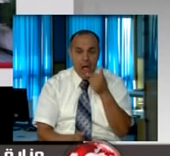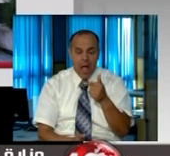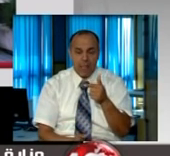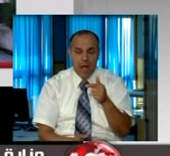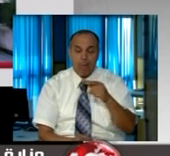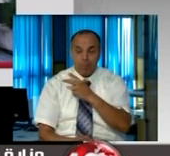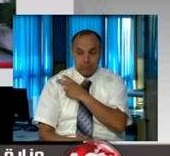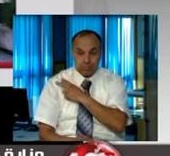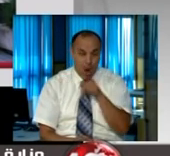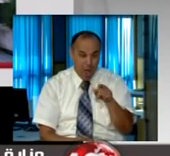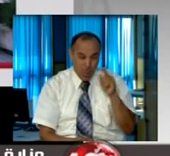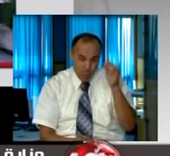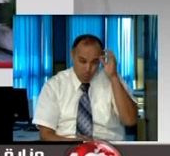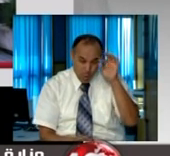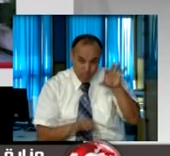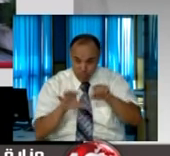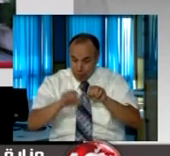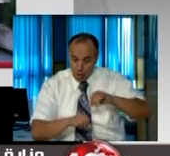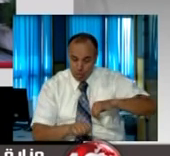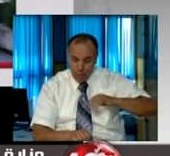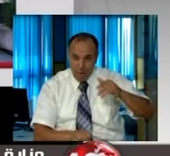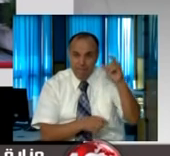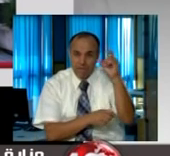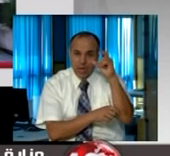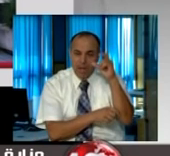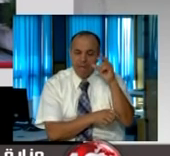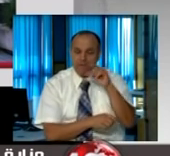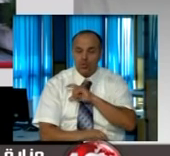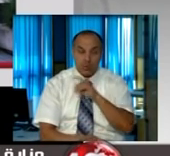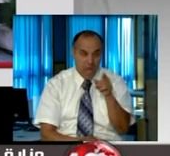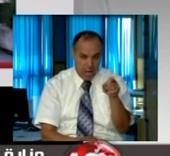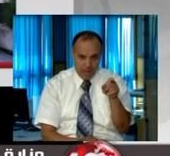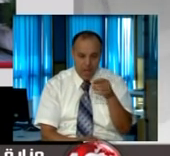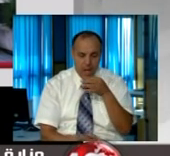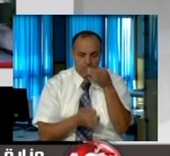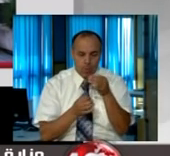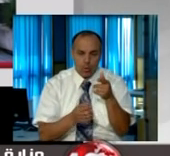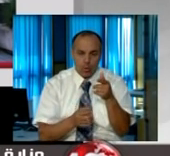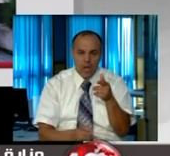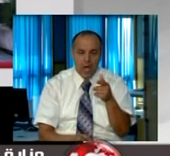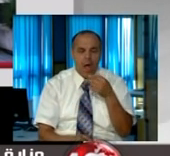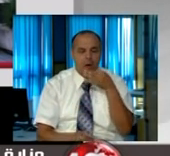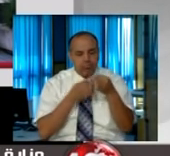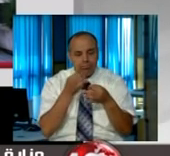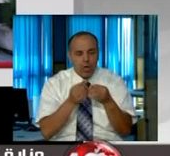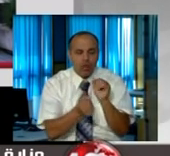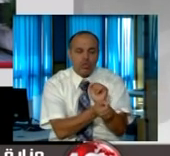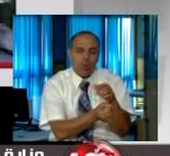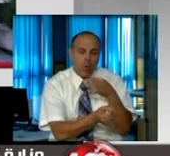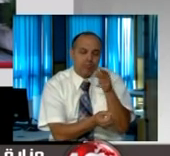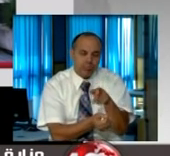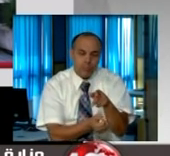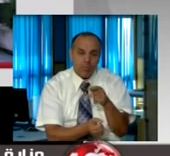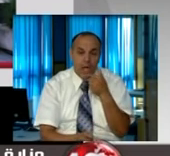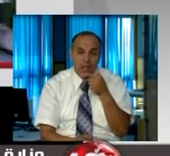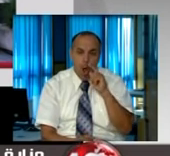كان يقوم بعملية الاستقطاب في أحد الجوامع بمدينة سوسة حسب ما ورد في اعترافات الموقوف. يذكر